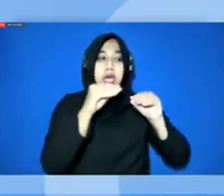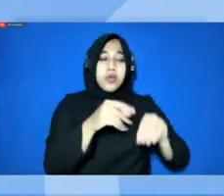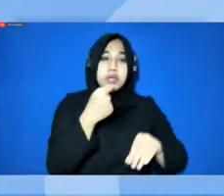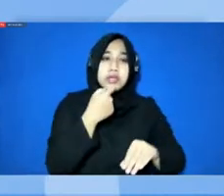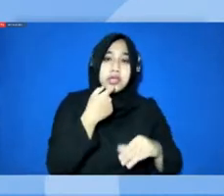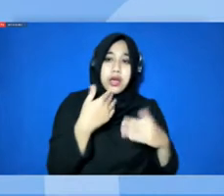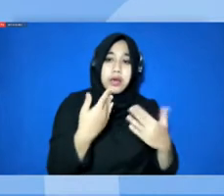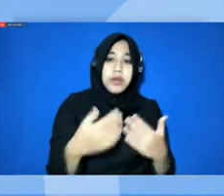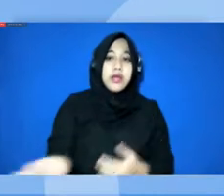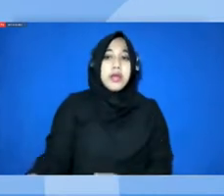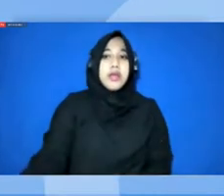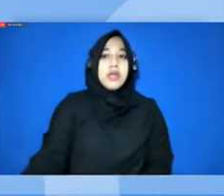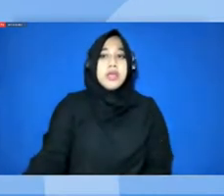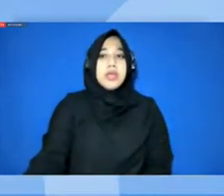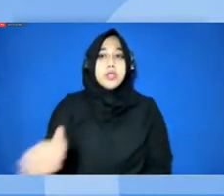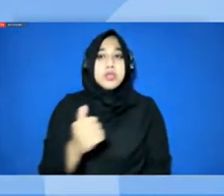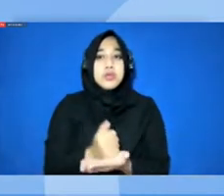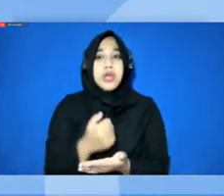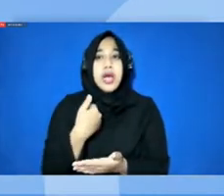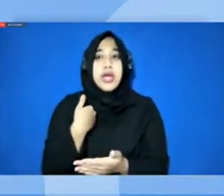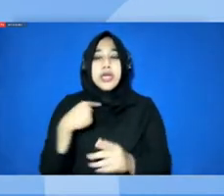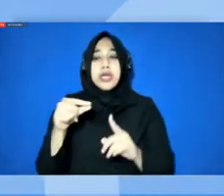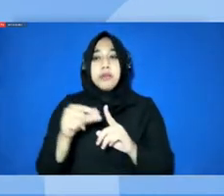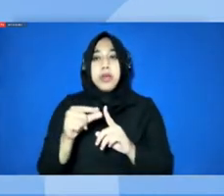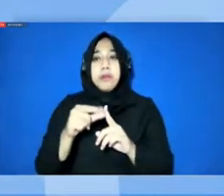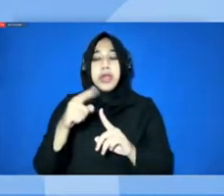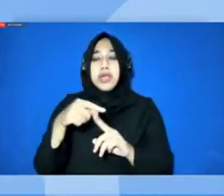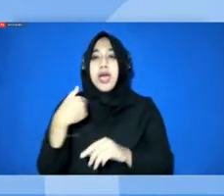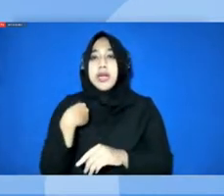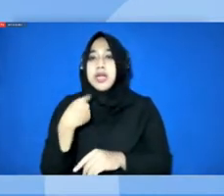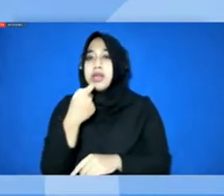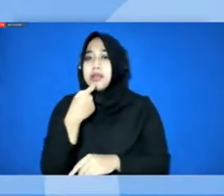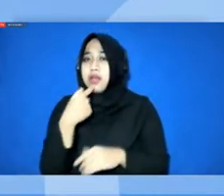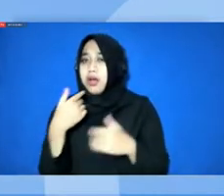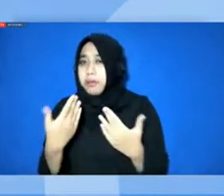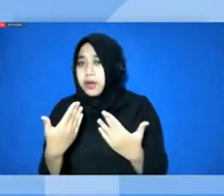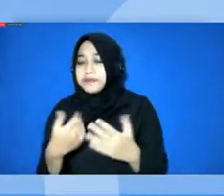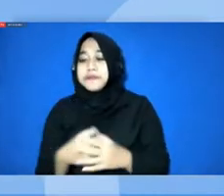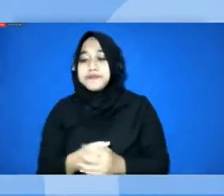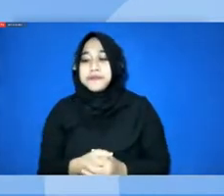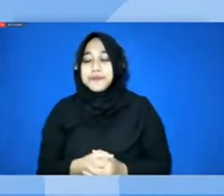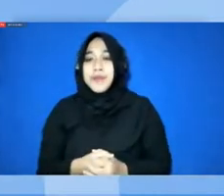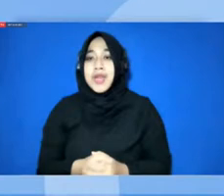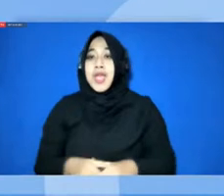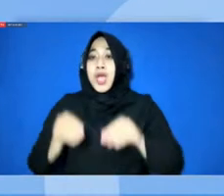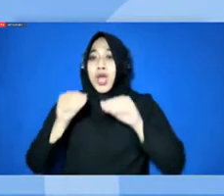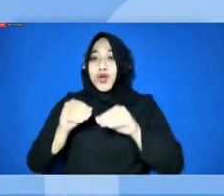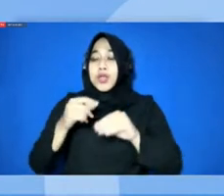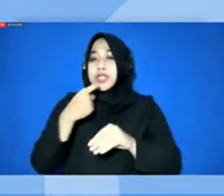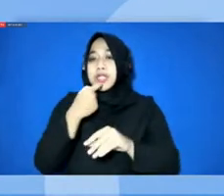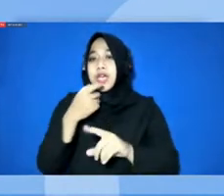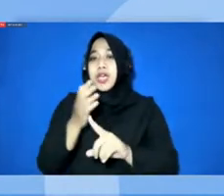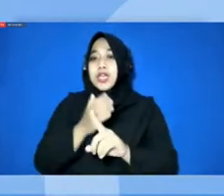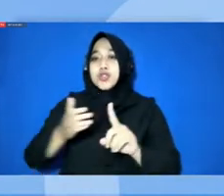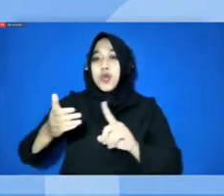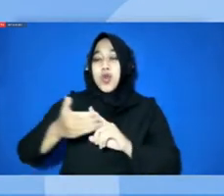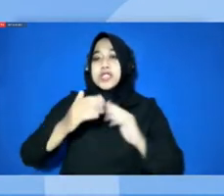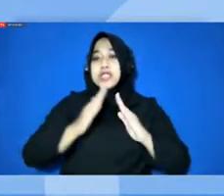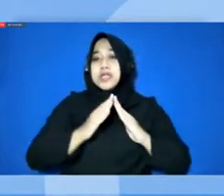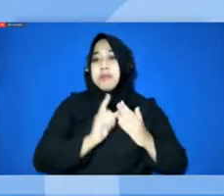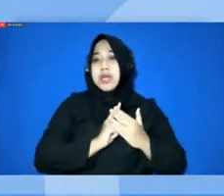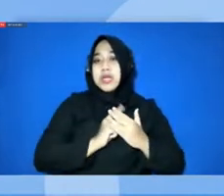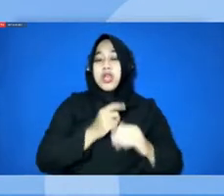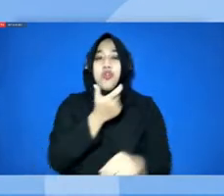dengan, ini ada di slide-nya sih, ada yang terkait dengan edukasi tentang isolasi mandiri, tentang